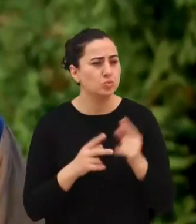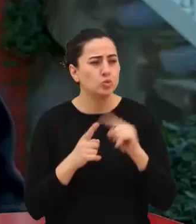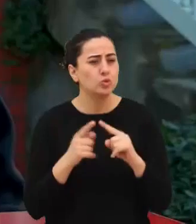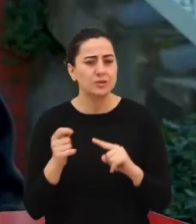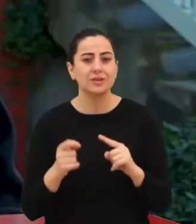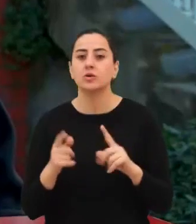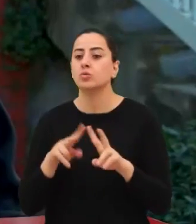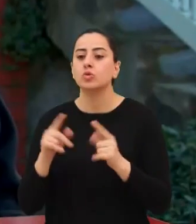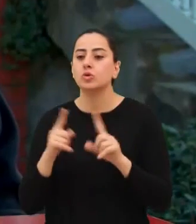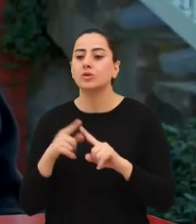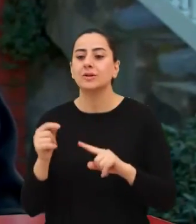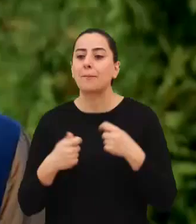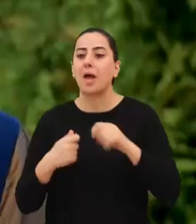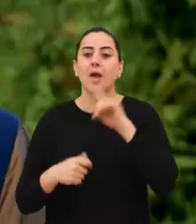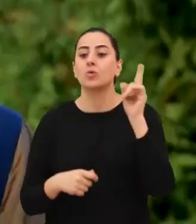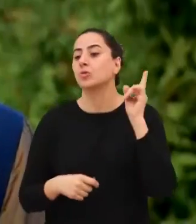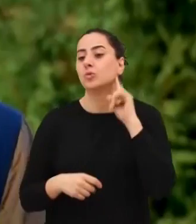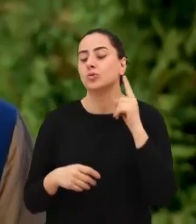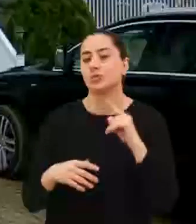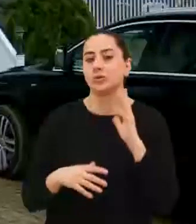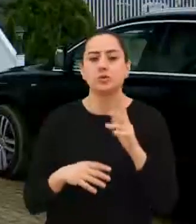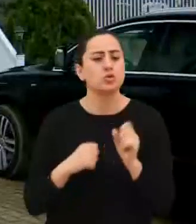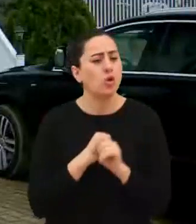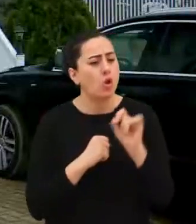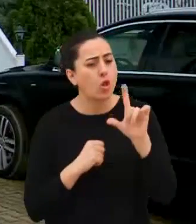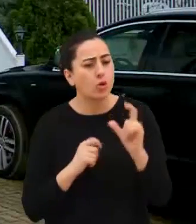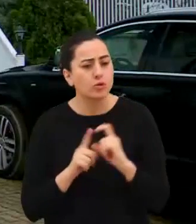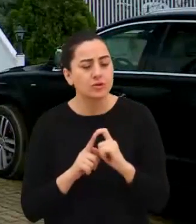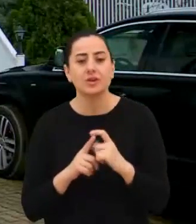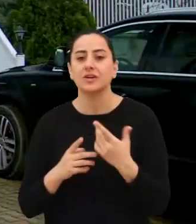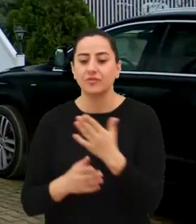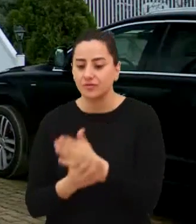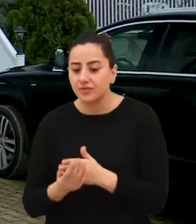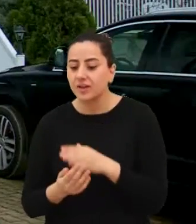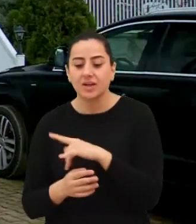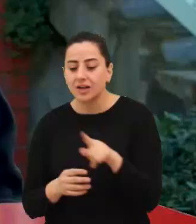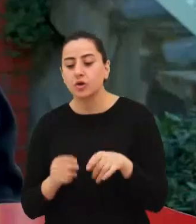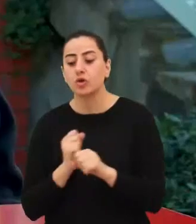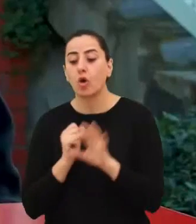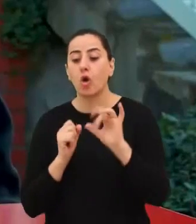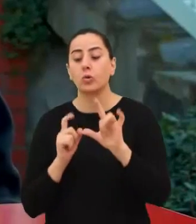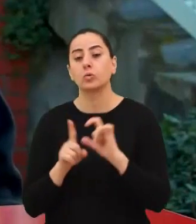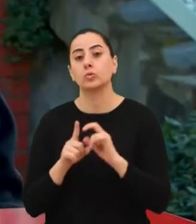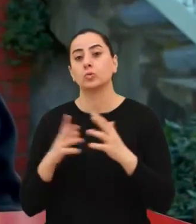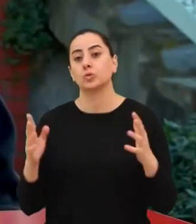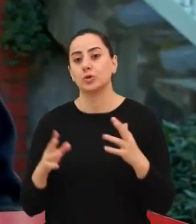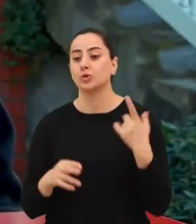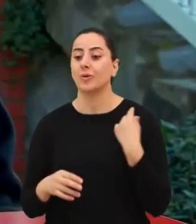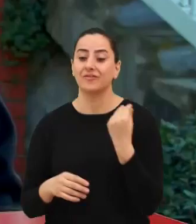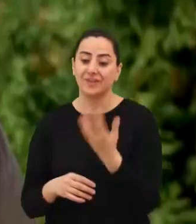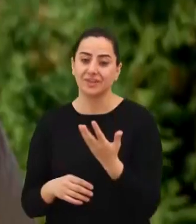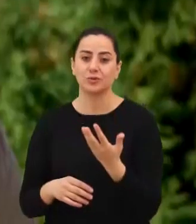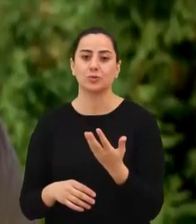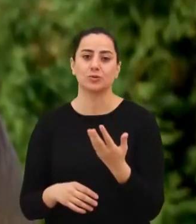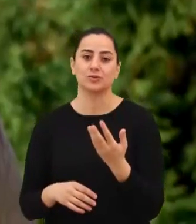ya? Muğdi bankalarda oluyor ya hani. Gold Card nedir? Ya hani banka kredi kartlarında oluyor ya. Sana önlerden numara veriyor. Bu da